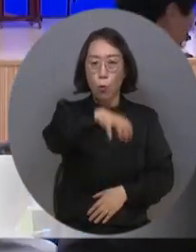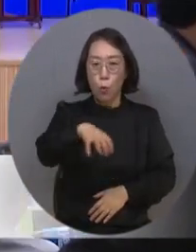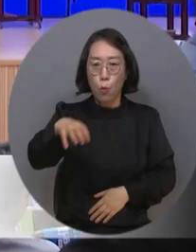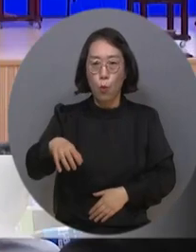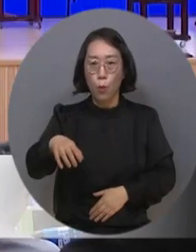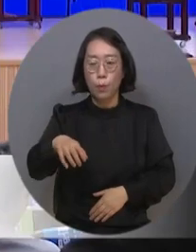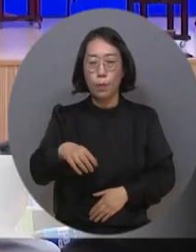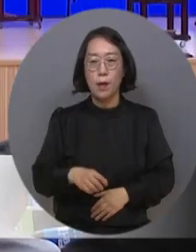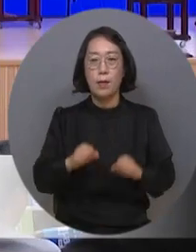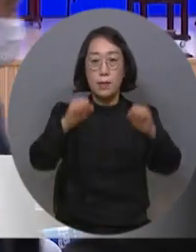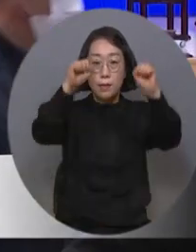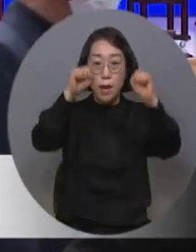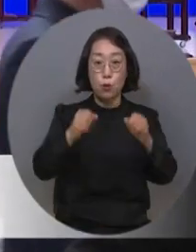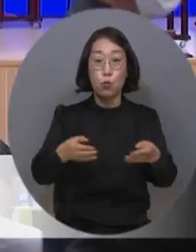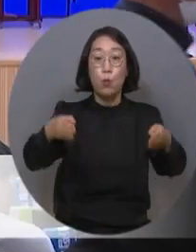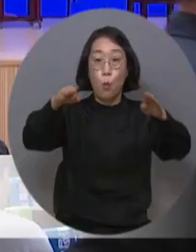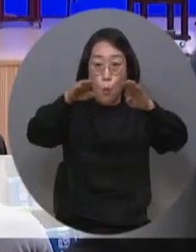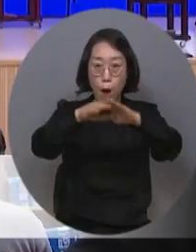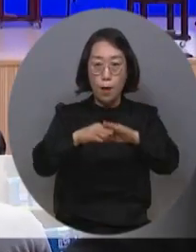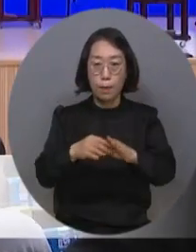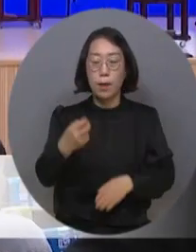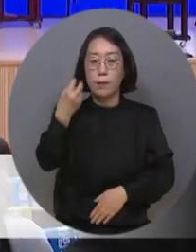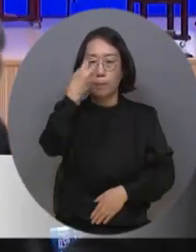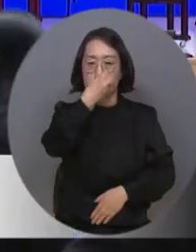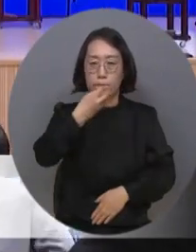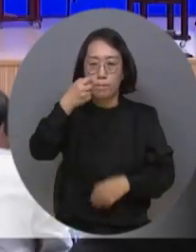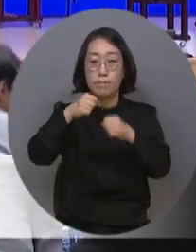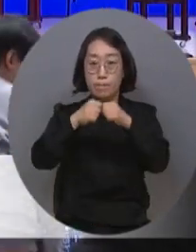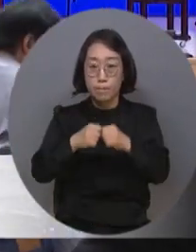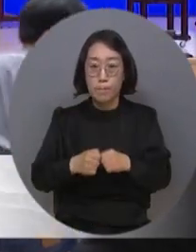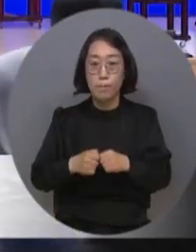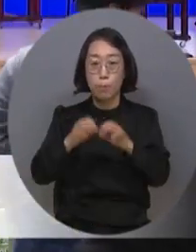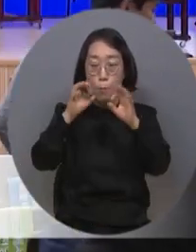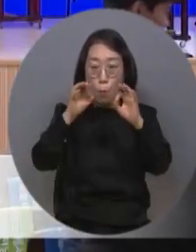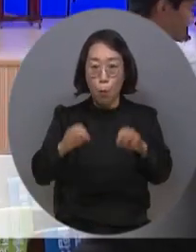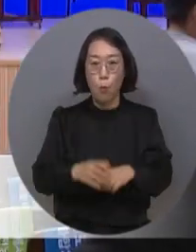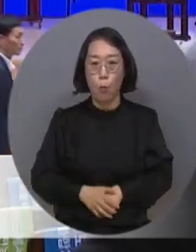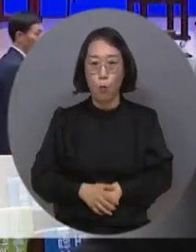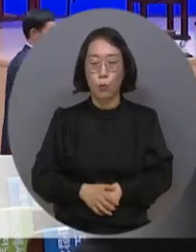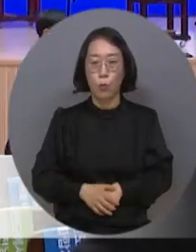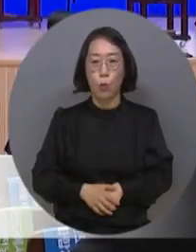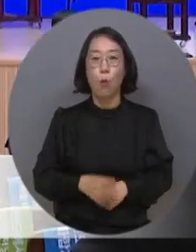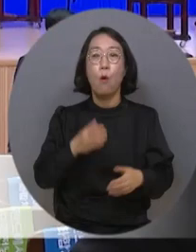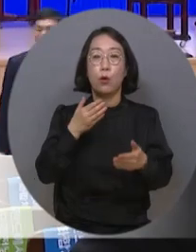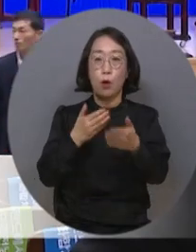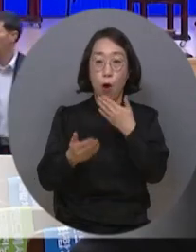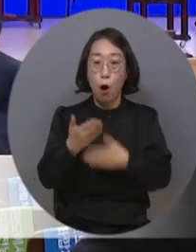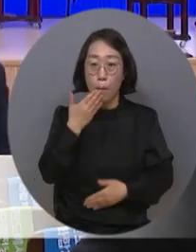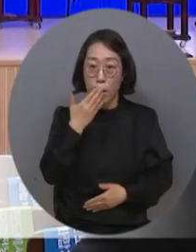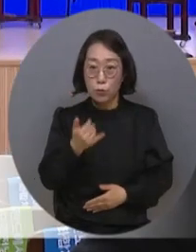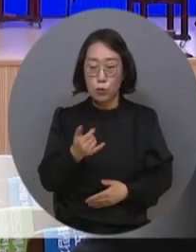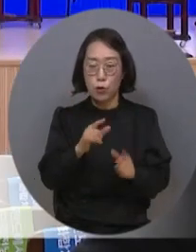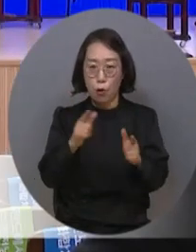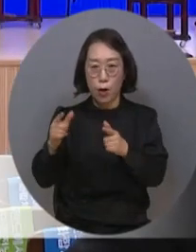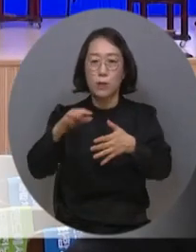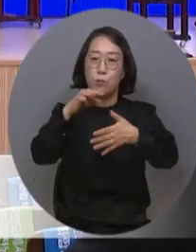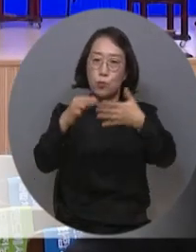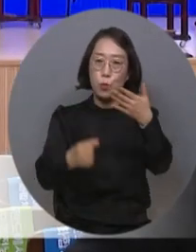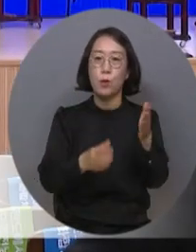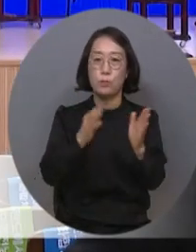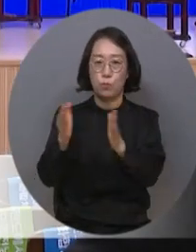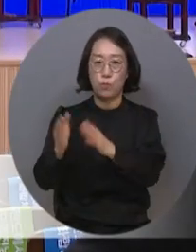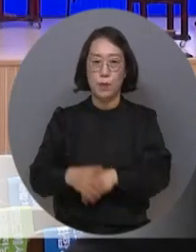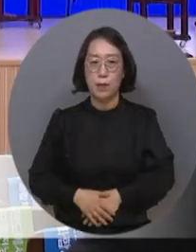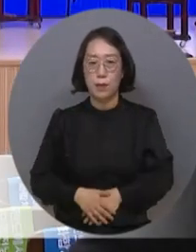실내체육관 등 체육시설을 점검을 하고요 해양 치유를 체험할 수 있는 것은 준비를 하고 있습니다